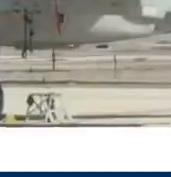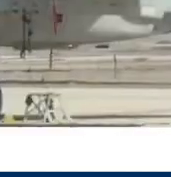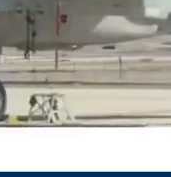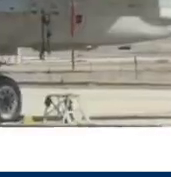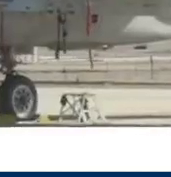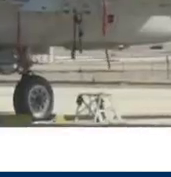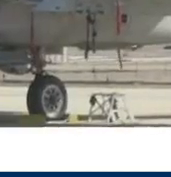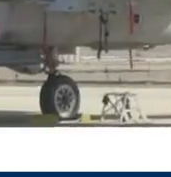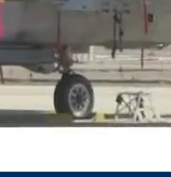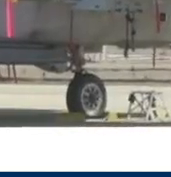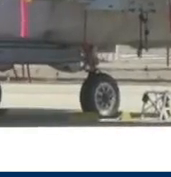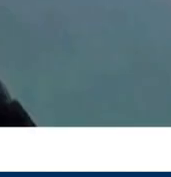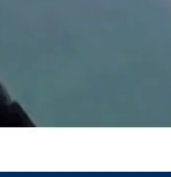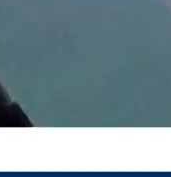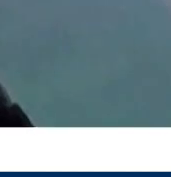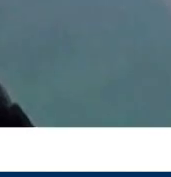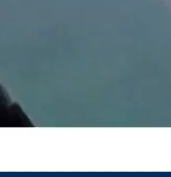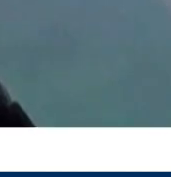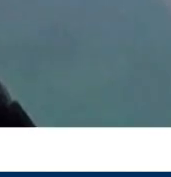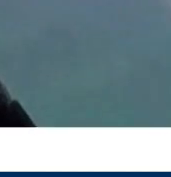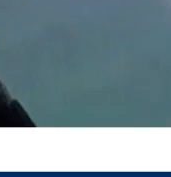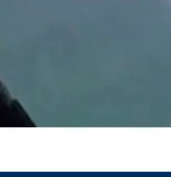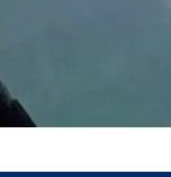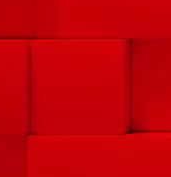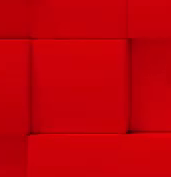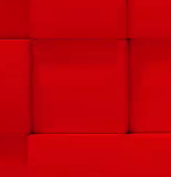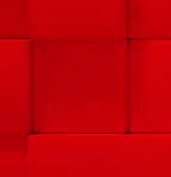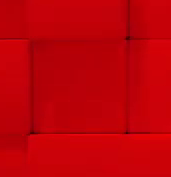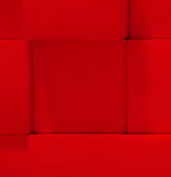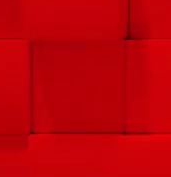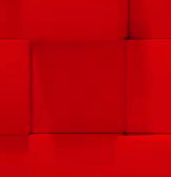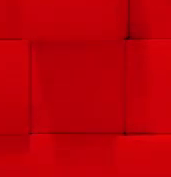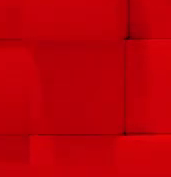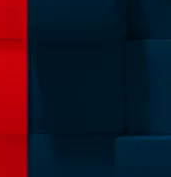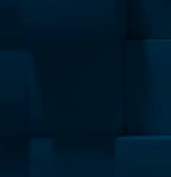בצל הדיווחים על פגיעה בכשירות צה"ל לאור המשבר החברתי בישראל.